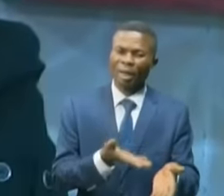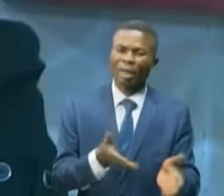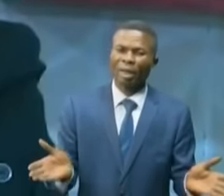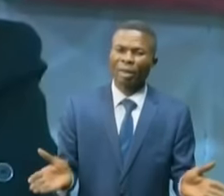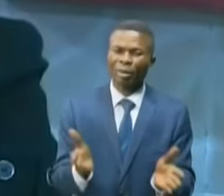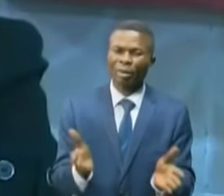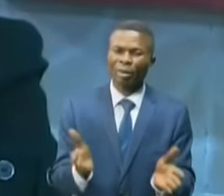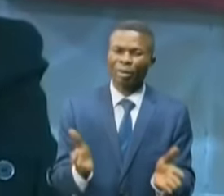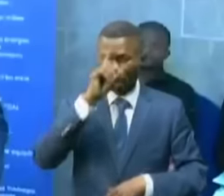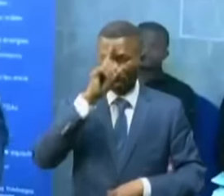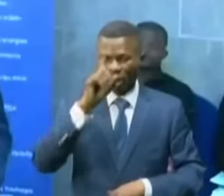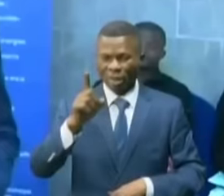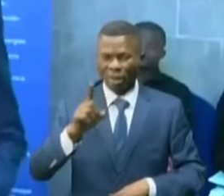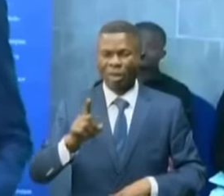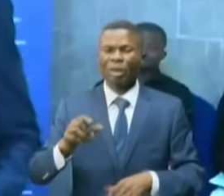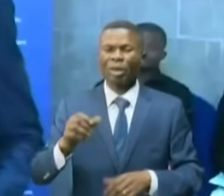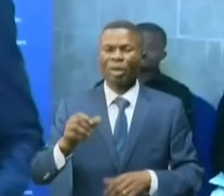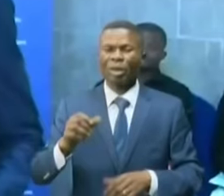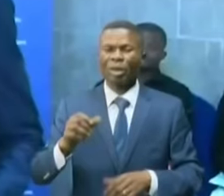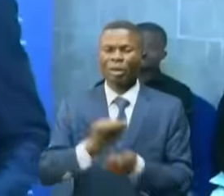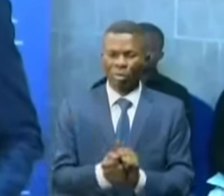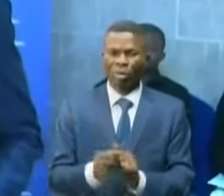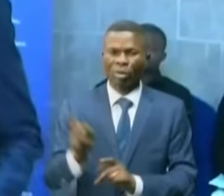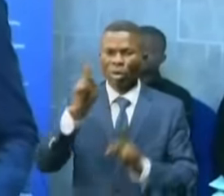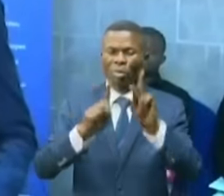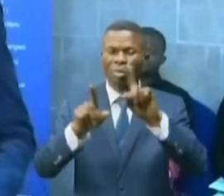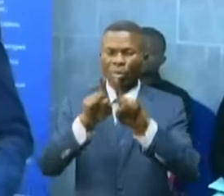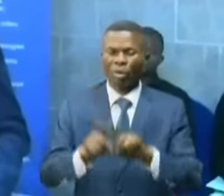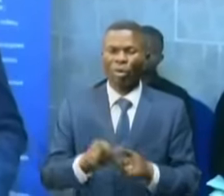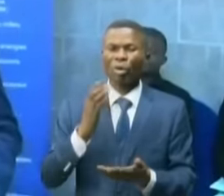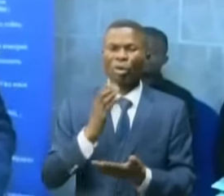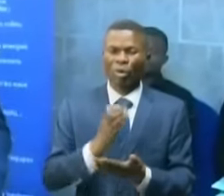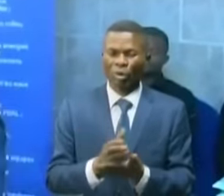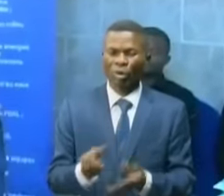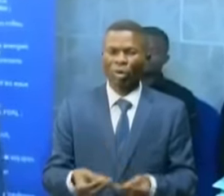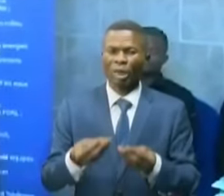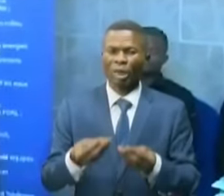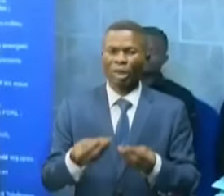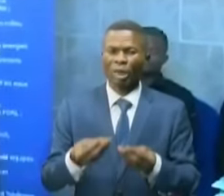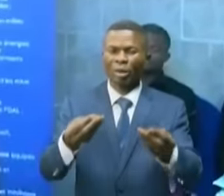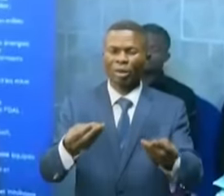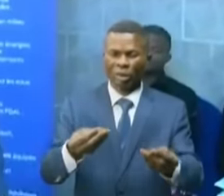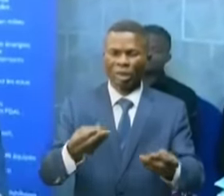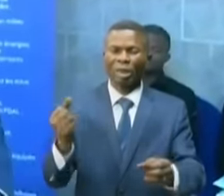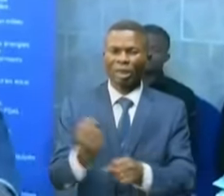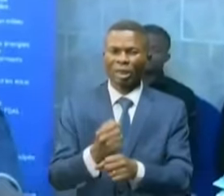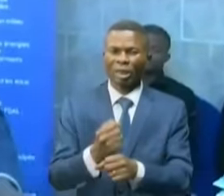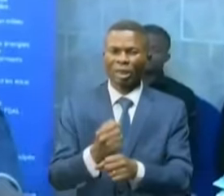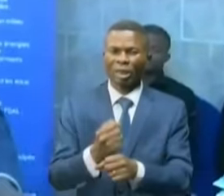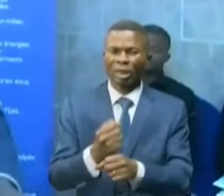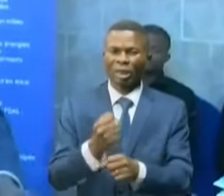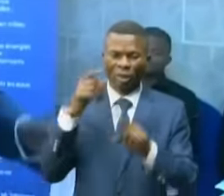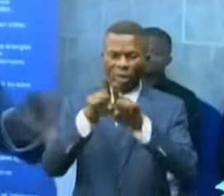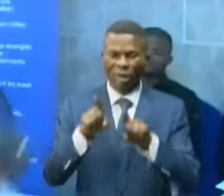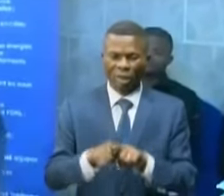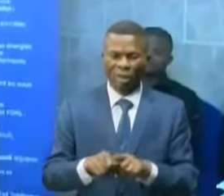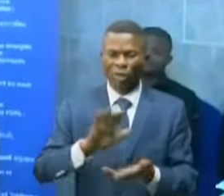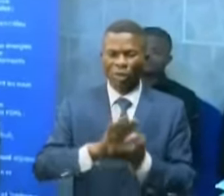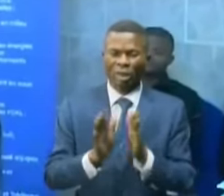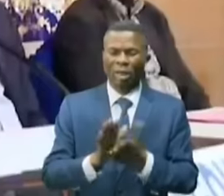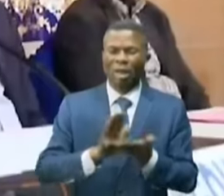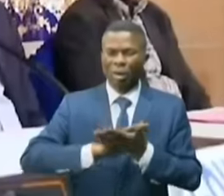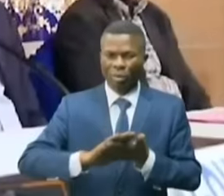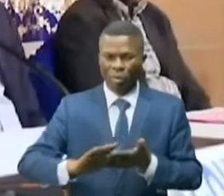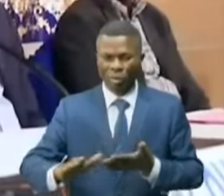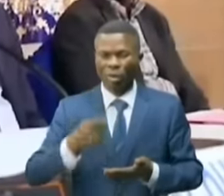les capacités des secteurs public et privé à fournir les services d'eau et d'assainissement.